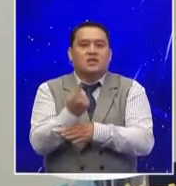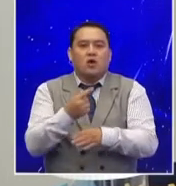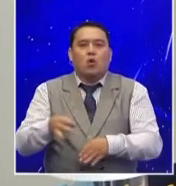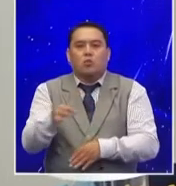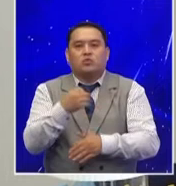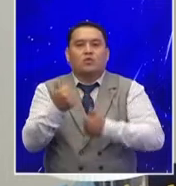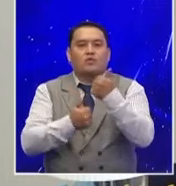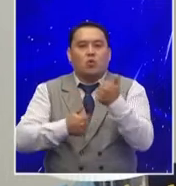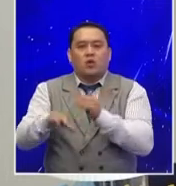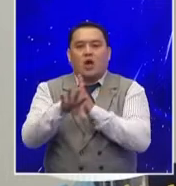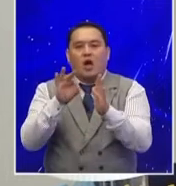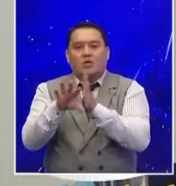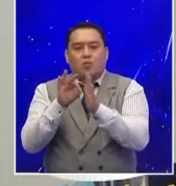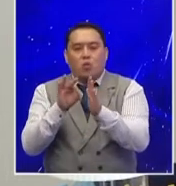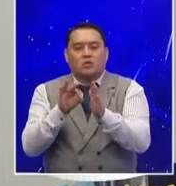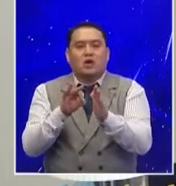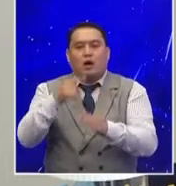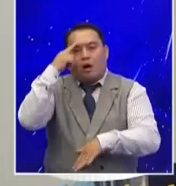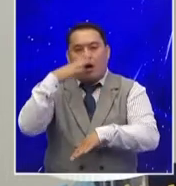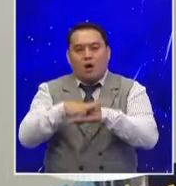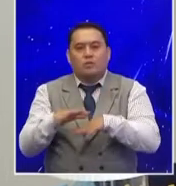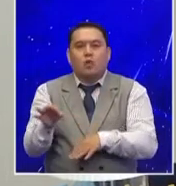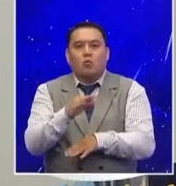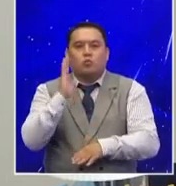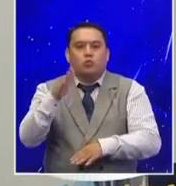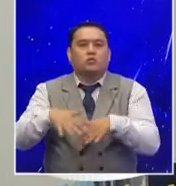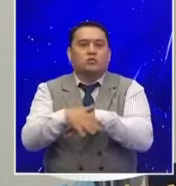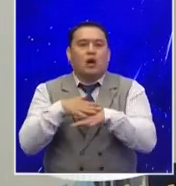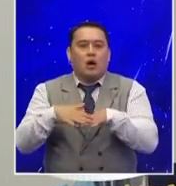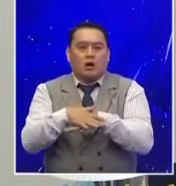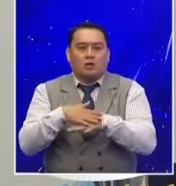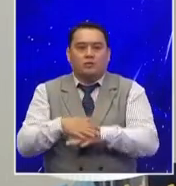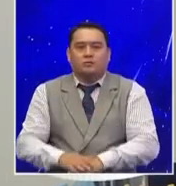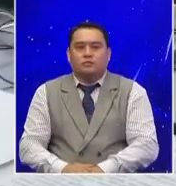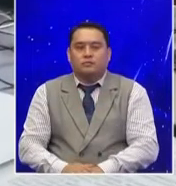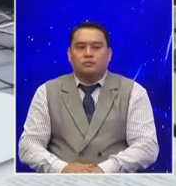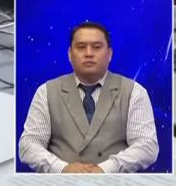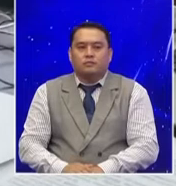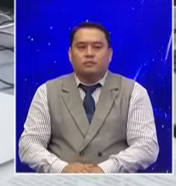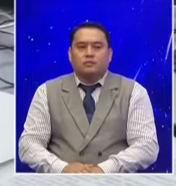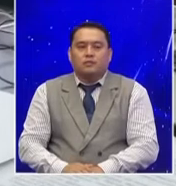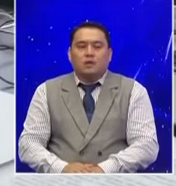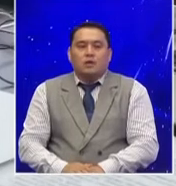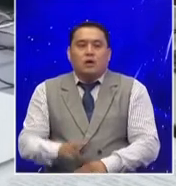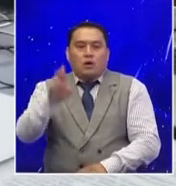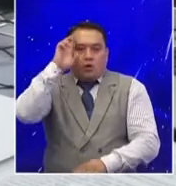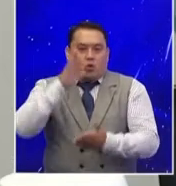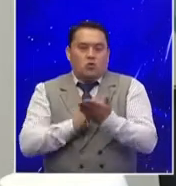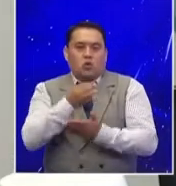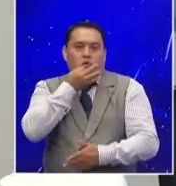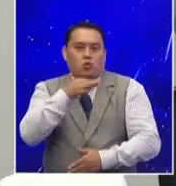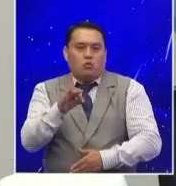областного конкурсного отбора. Избирать акимов округов будет народ, а не раким района. Госслужащим теперь может стать